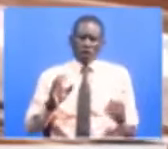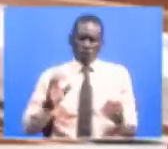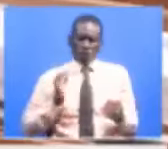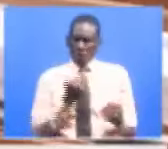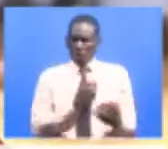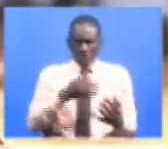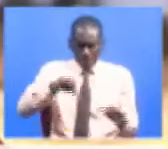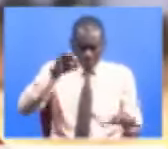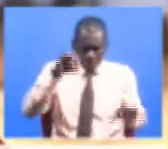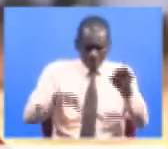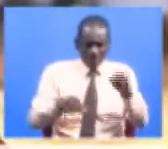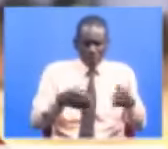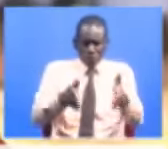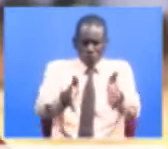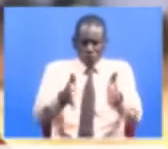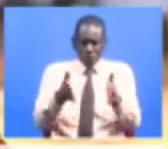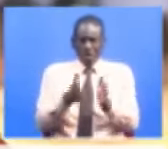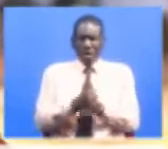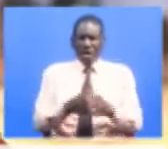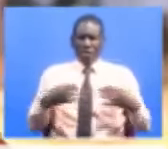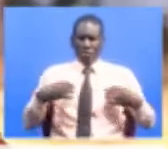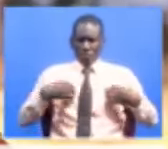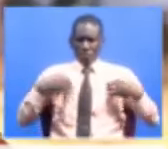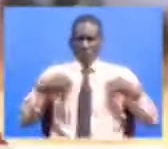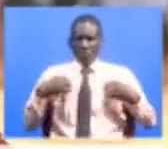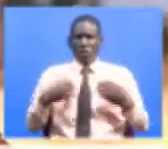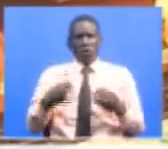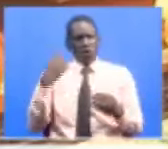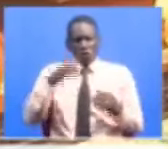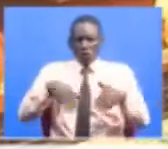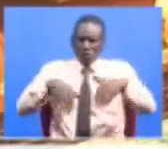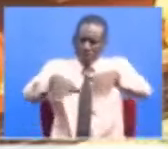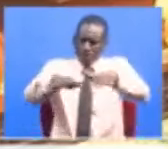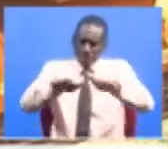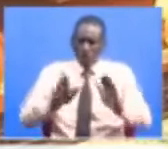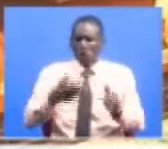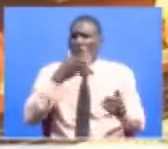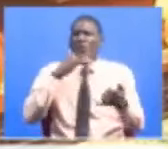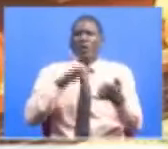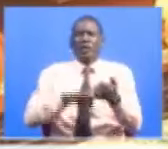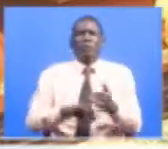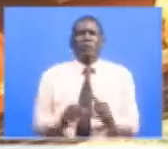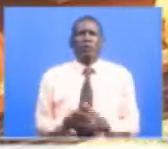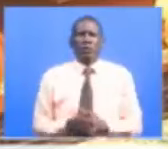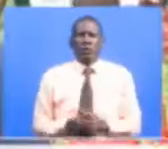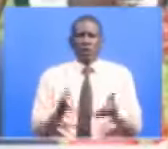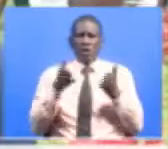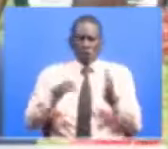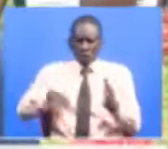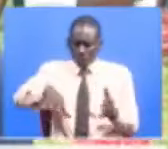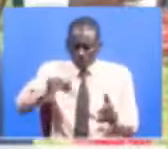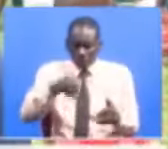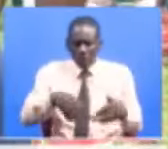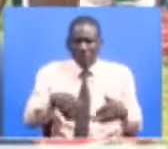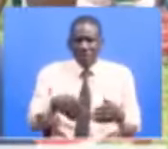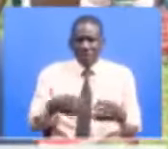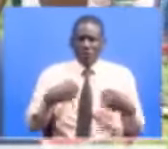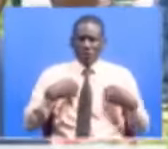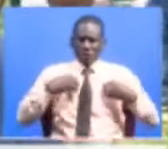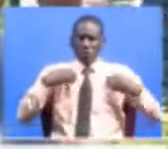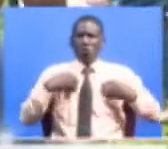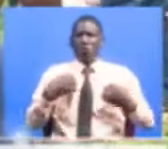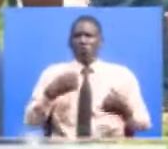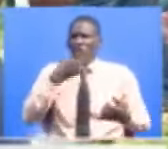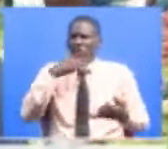mavazi yake na ya marehemu mumewe kwa ajili ya sherehe ya mwisho ya mumewe. Basi akachagua vazi la mume